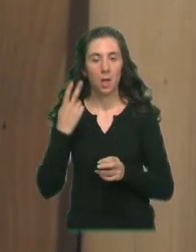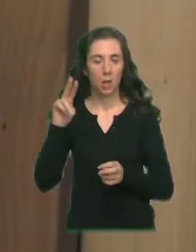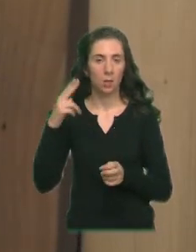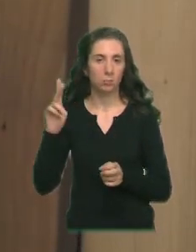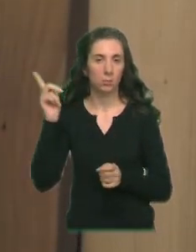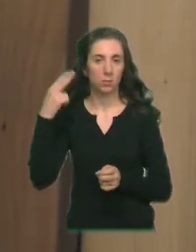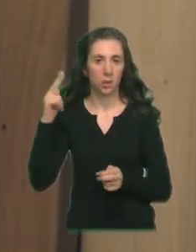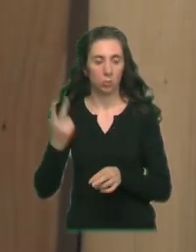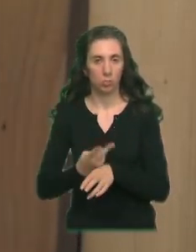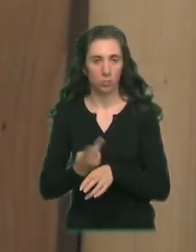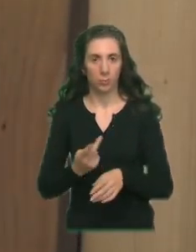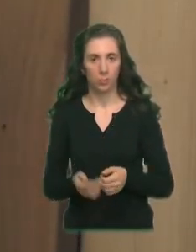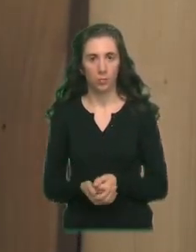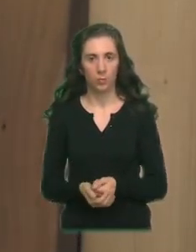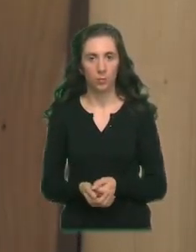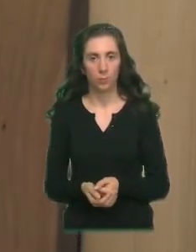inozemstvo.